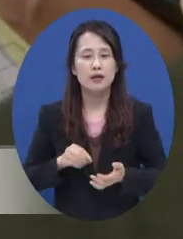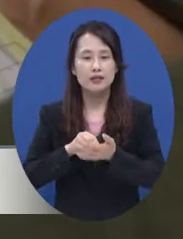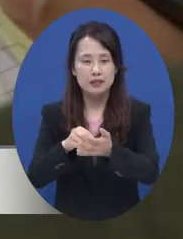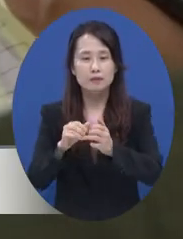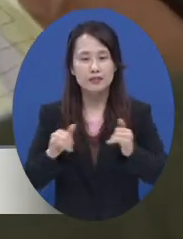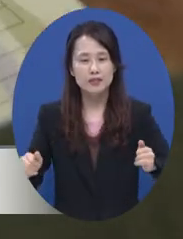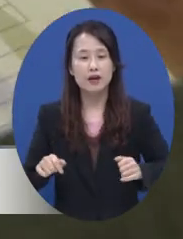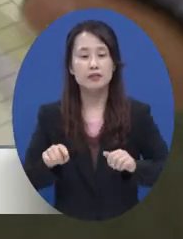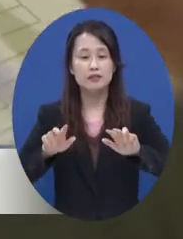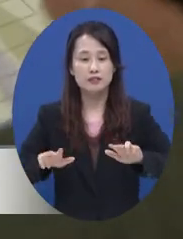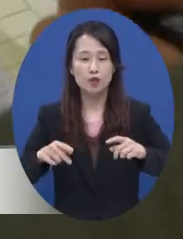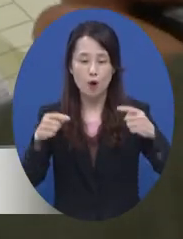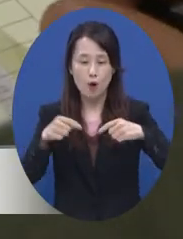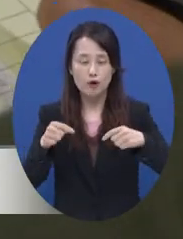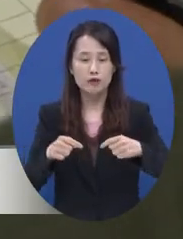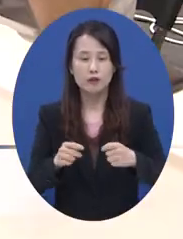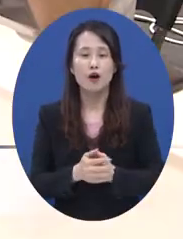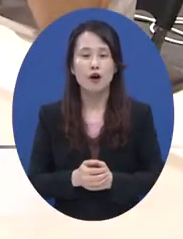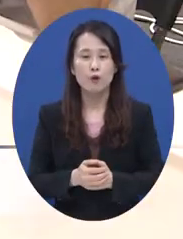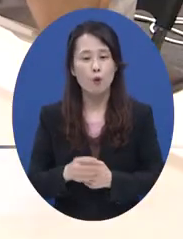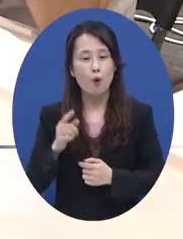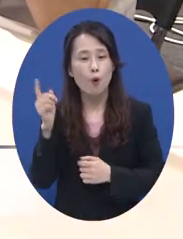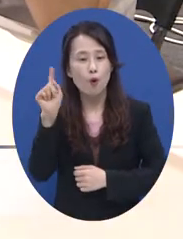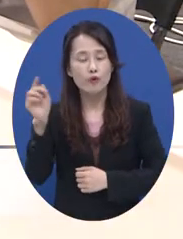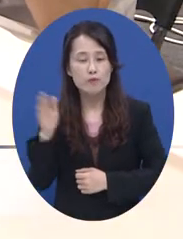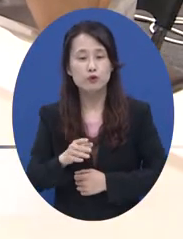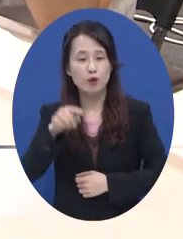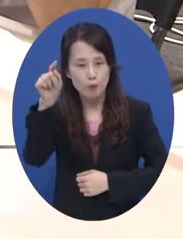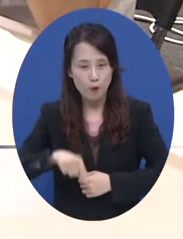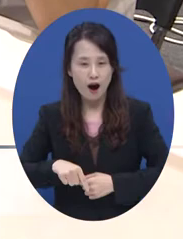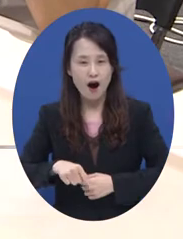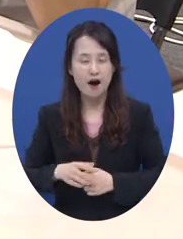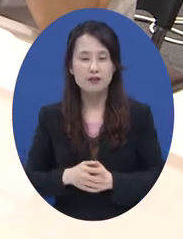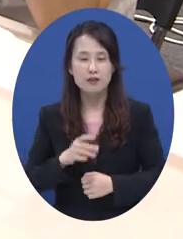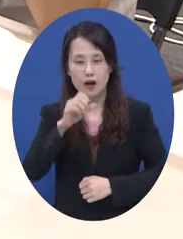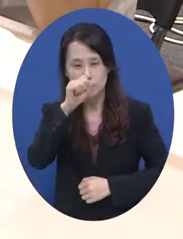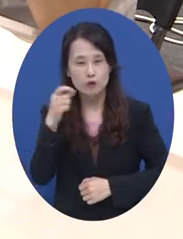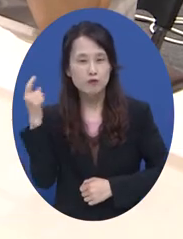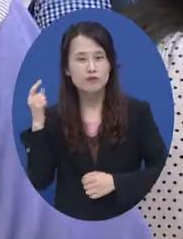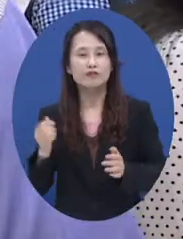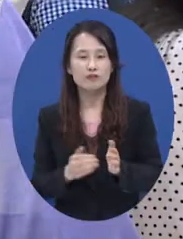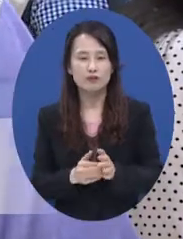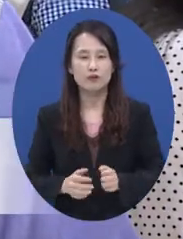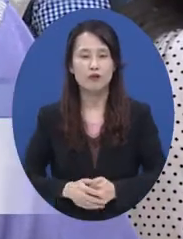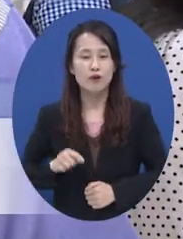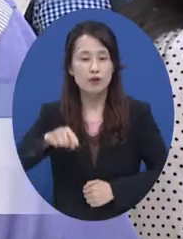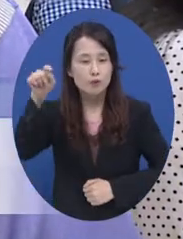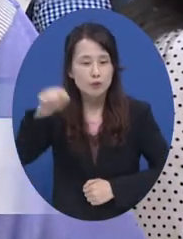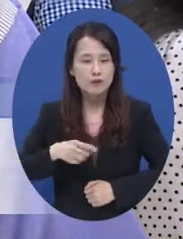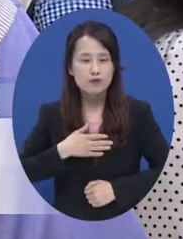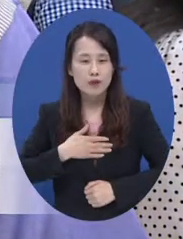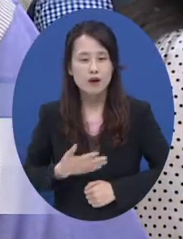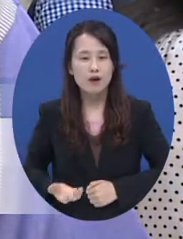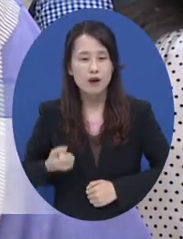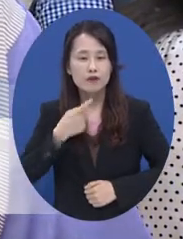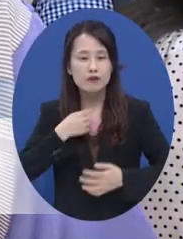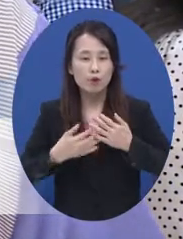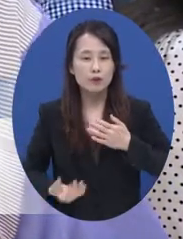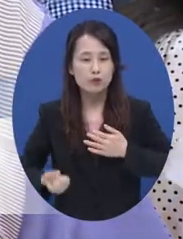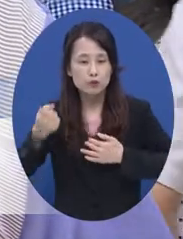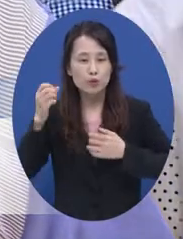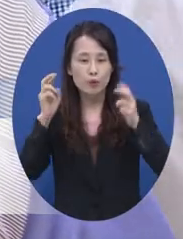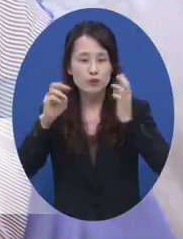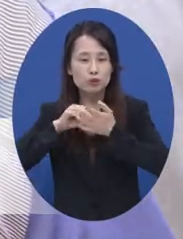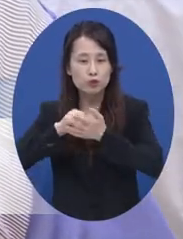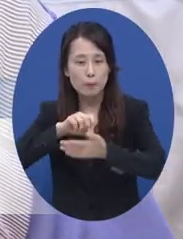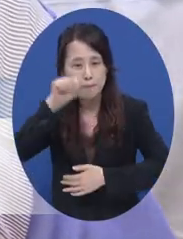참가자는 현장에서 이력서를 내고 내일부터 출근 하라는 희소식을 듣기도 했습니다 아 여기 와서 내가 가진 경력